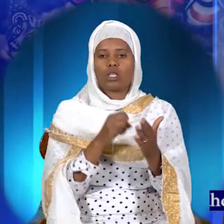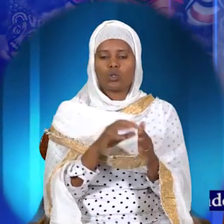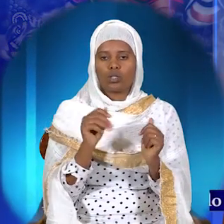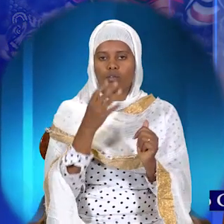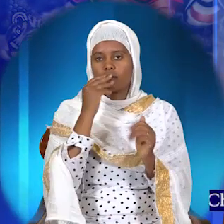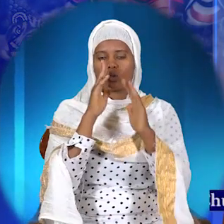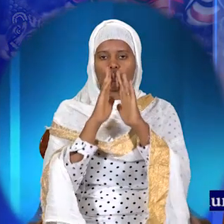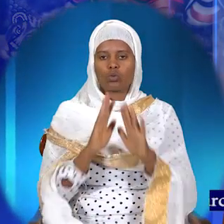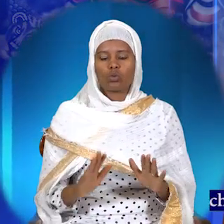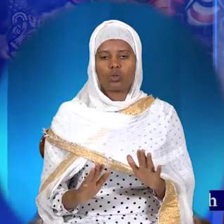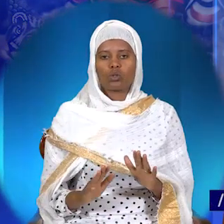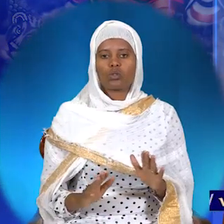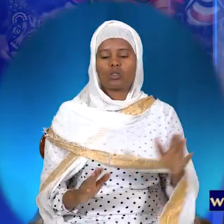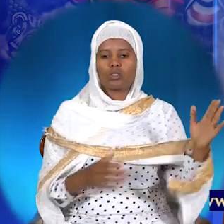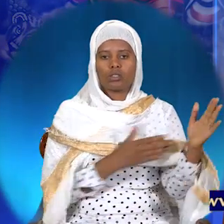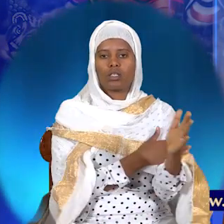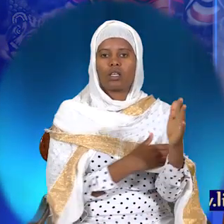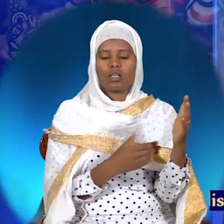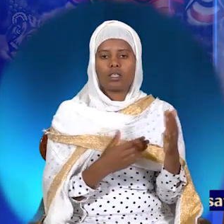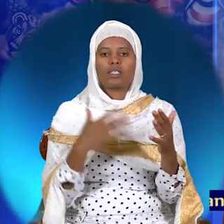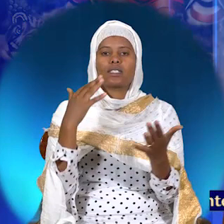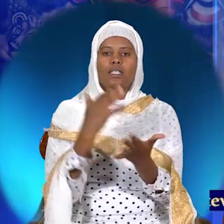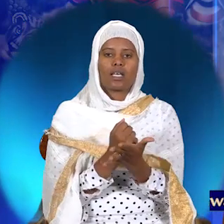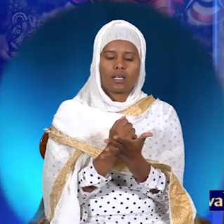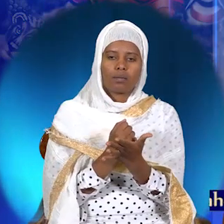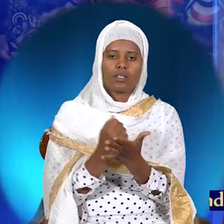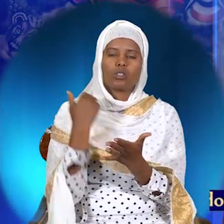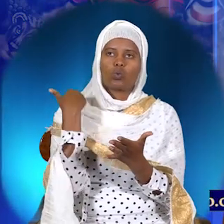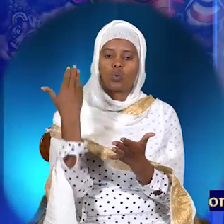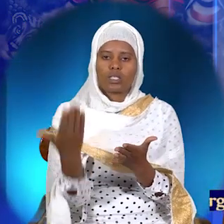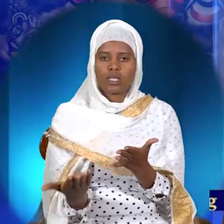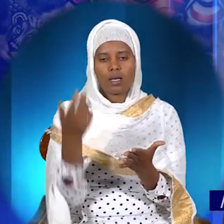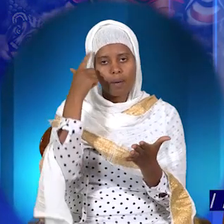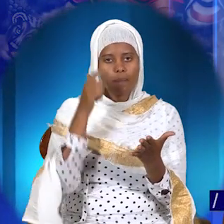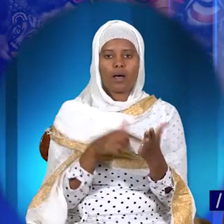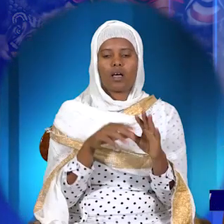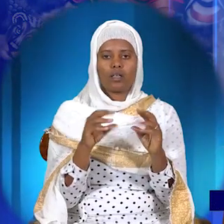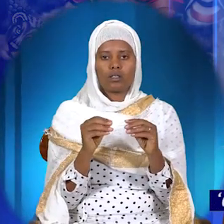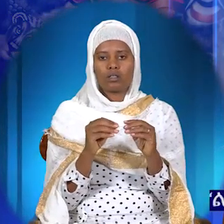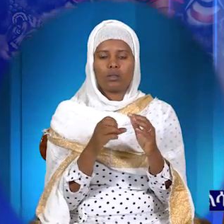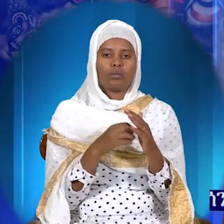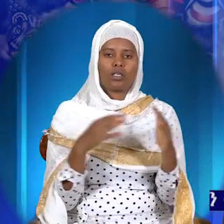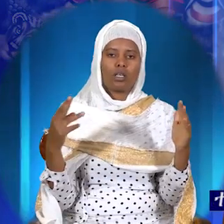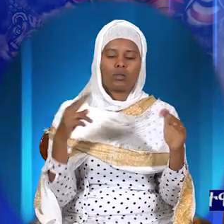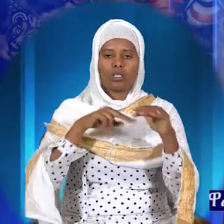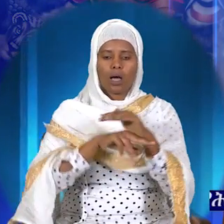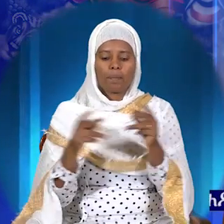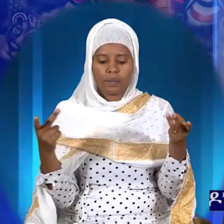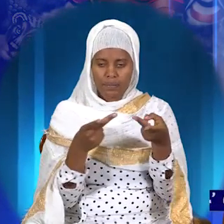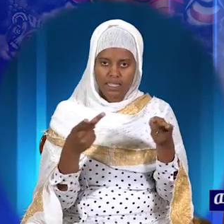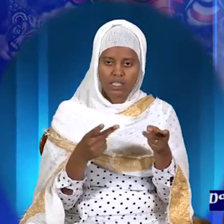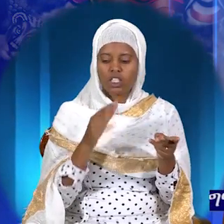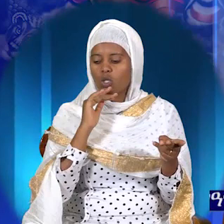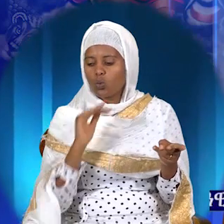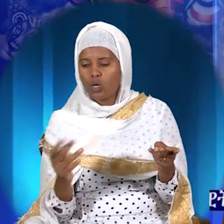ዝኾነ መንፈስ ቅዱስ ማለት ድማ ሰራጺ ዝተረኽበ ዝወፀ ማለት እዩ ምክንያቱ ንአብ